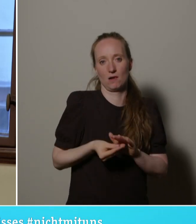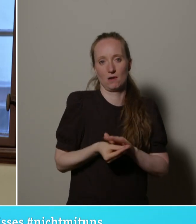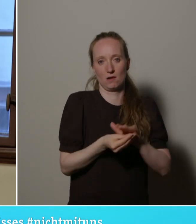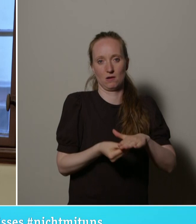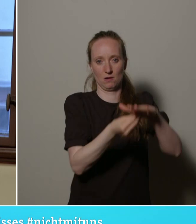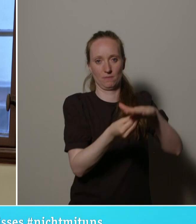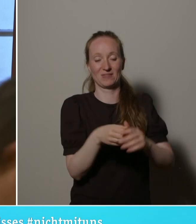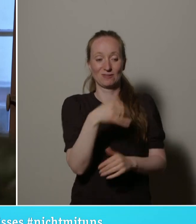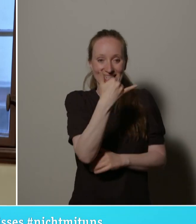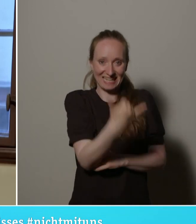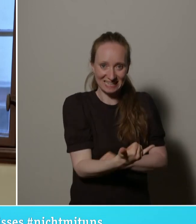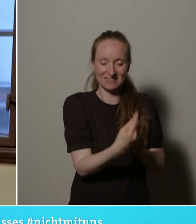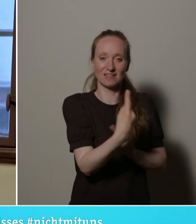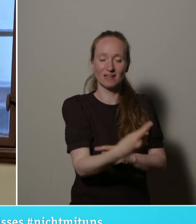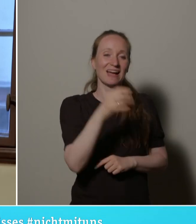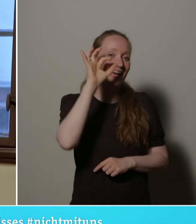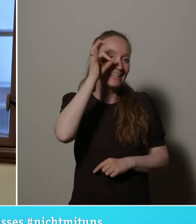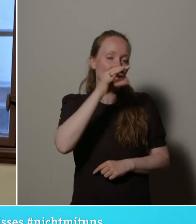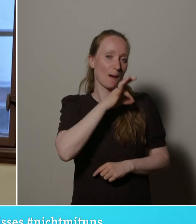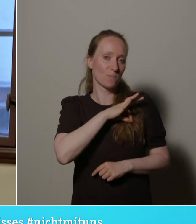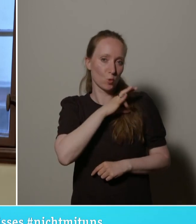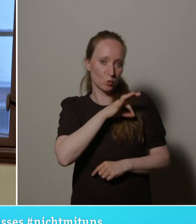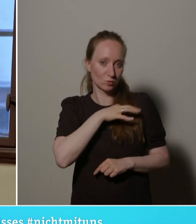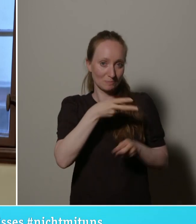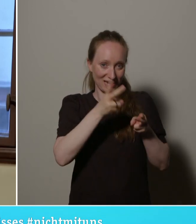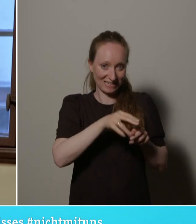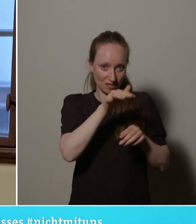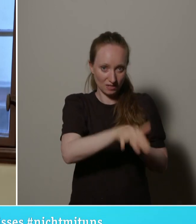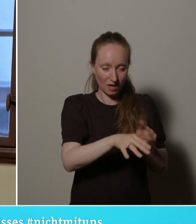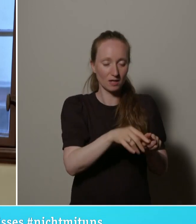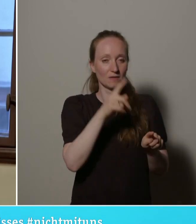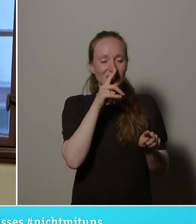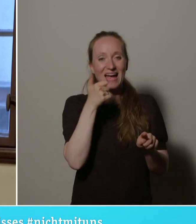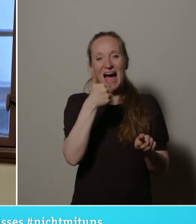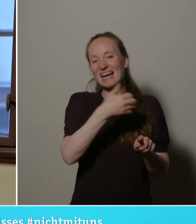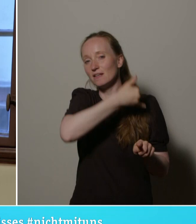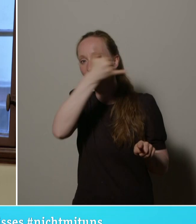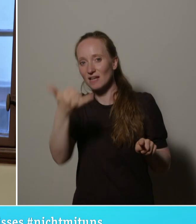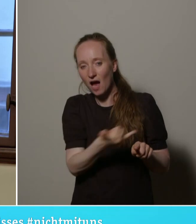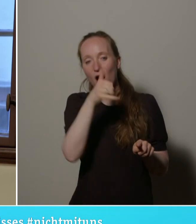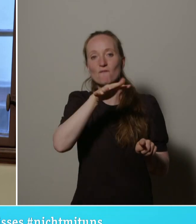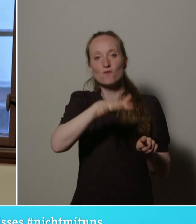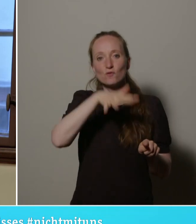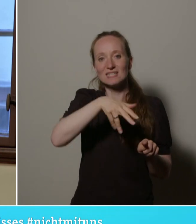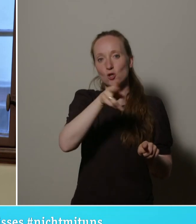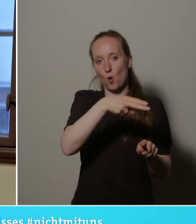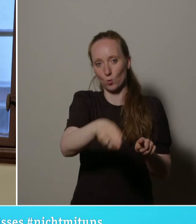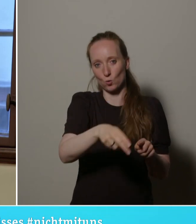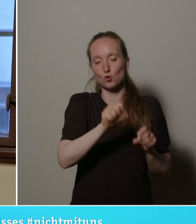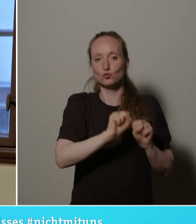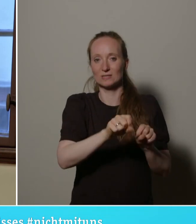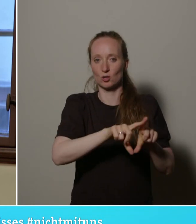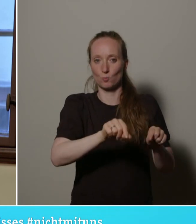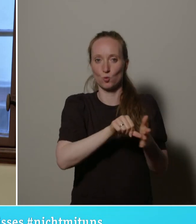Jena-Bonusberechtigtes Kind bezahlt in Jena 15 Euro Schutzgebühr jährlich für die Nutzung